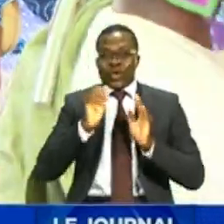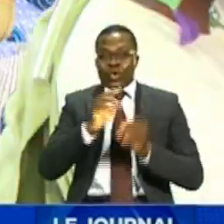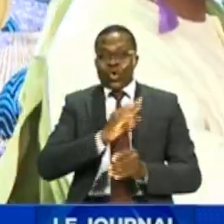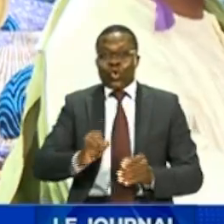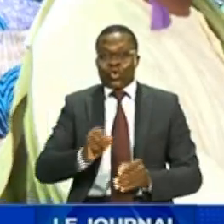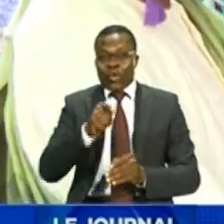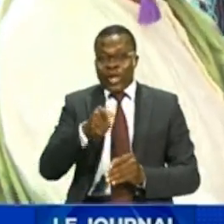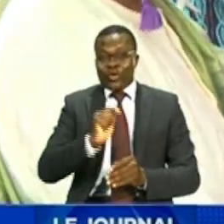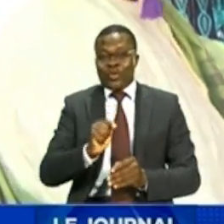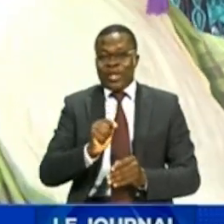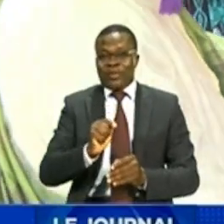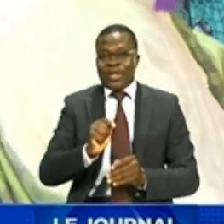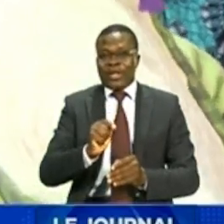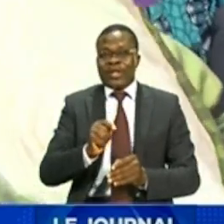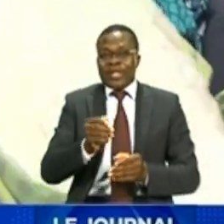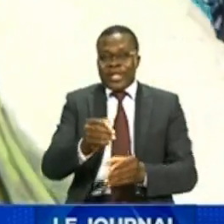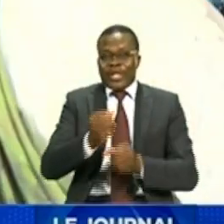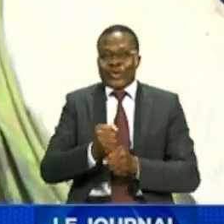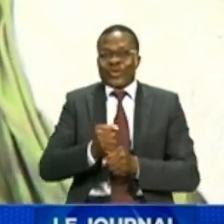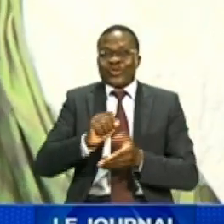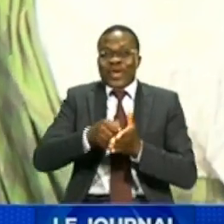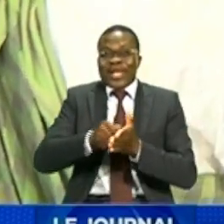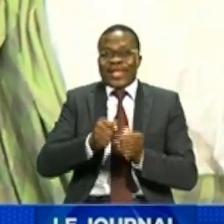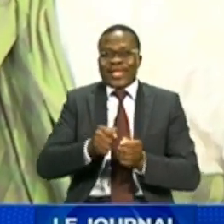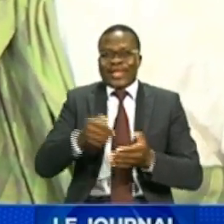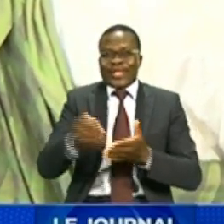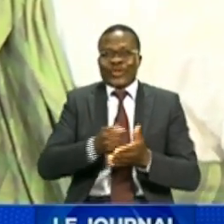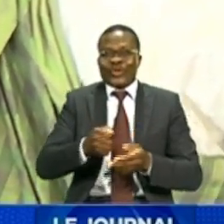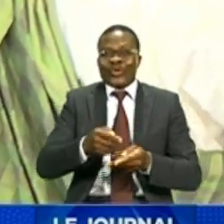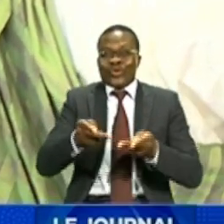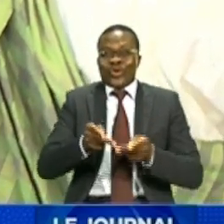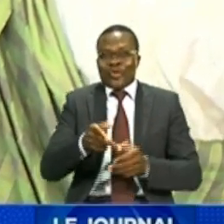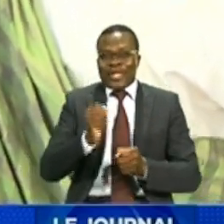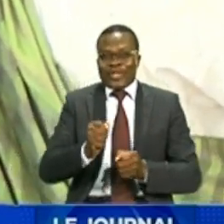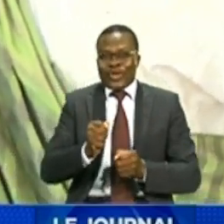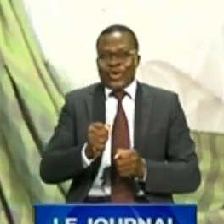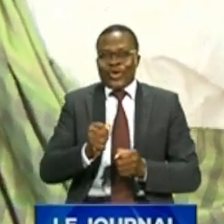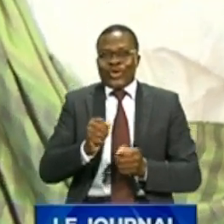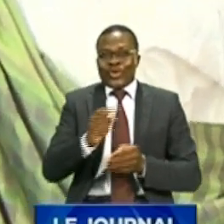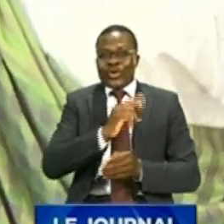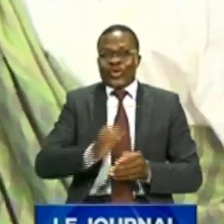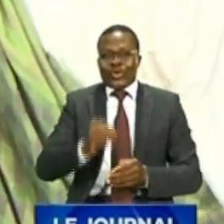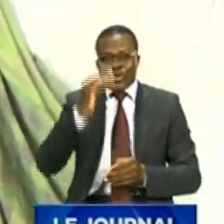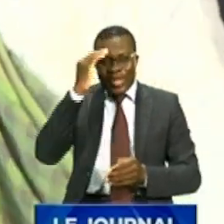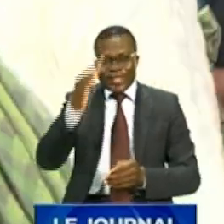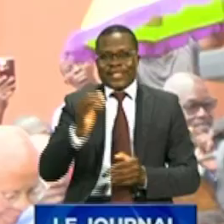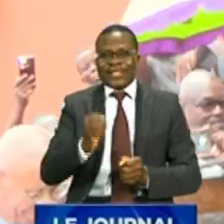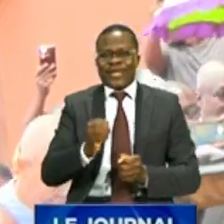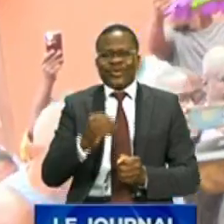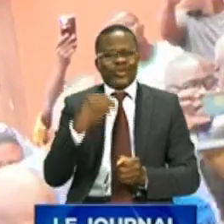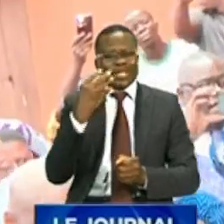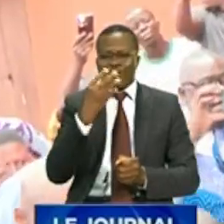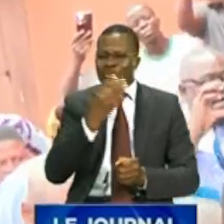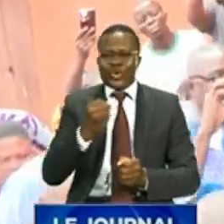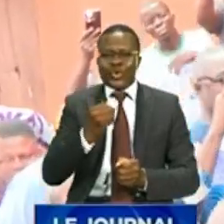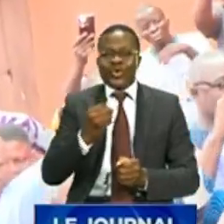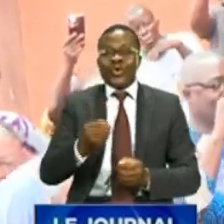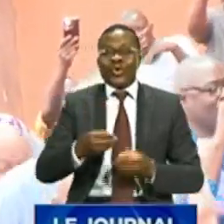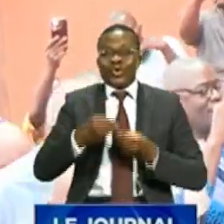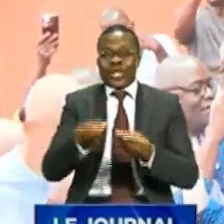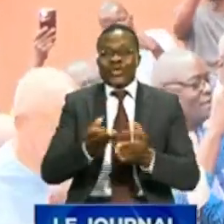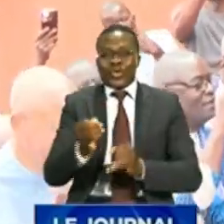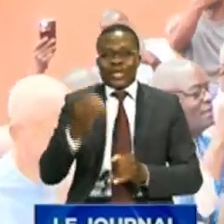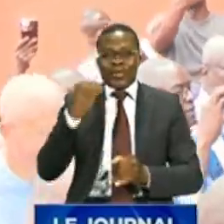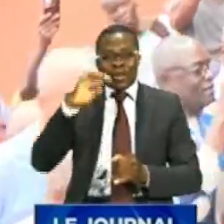Dada Dewenondek Berhanzin, reçoit les clés de son nouveau palais. Le roi d'Abomey salue cet incroyable joyau offert par le